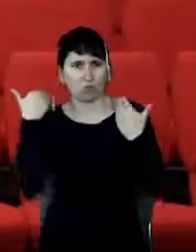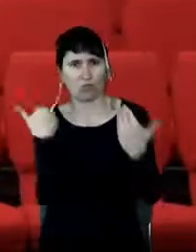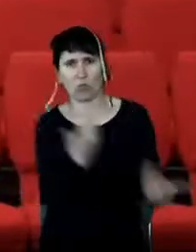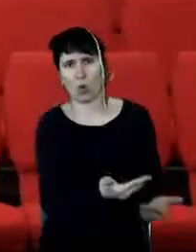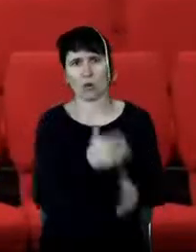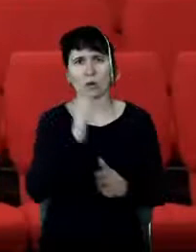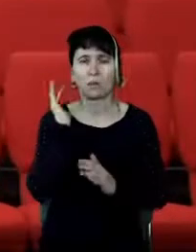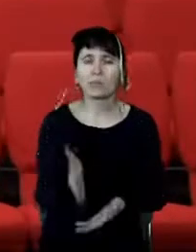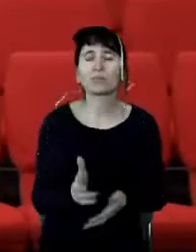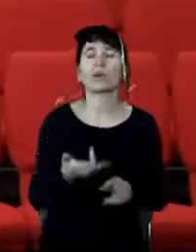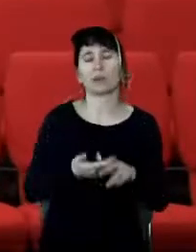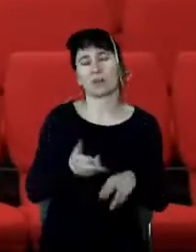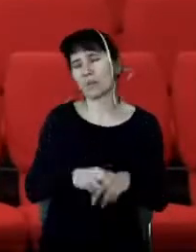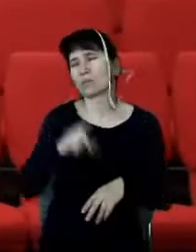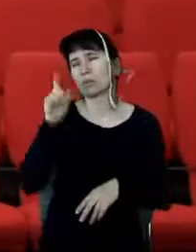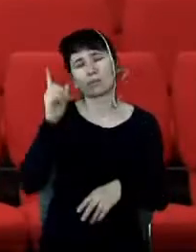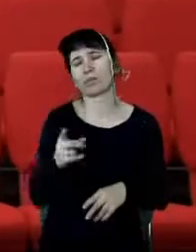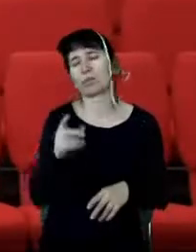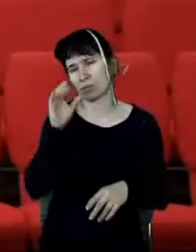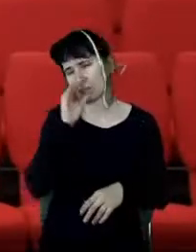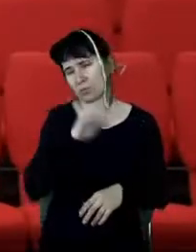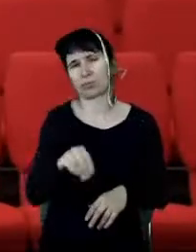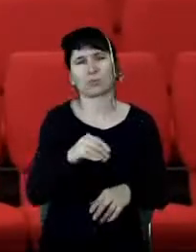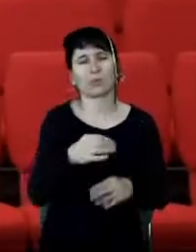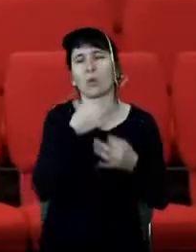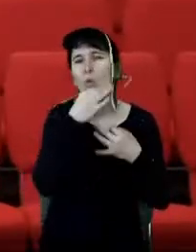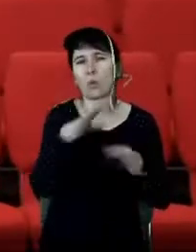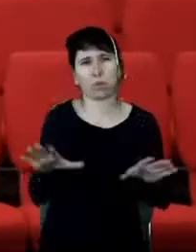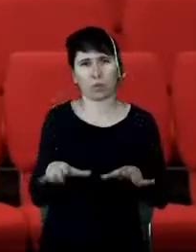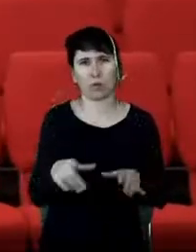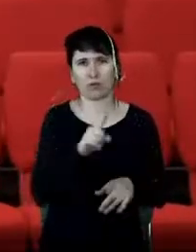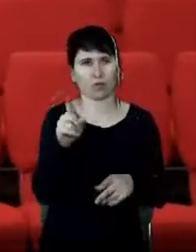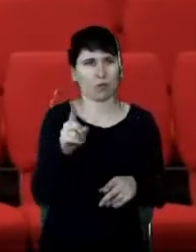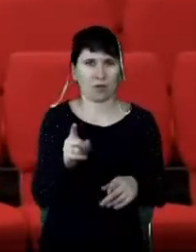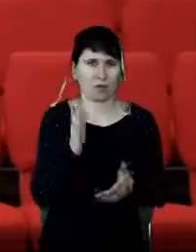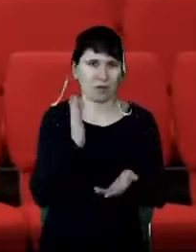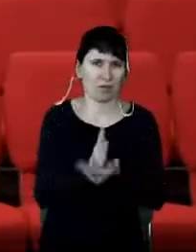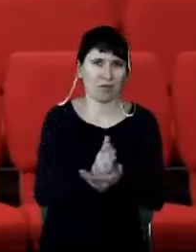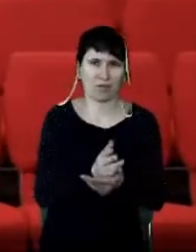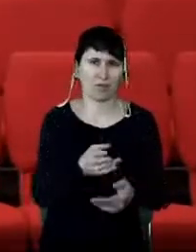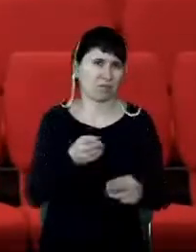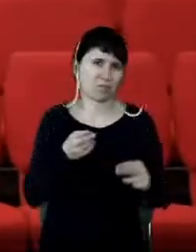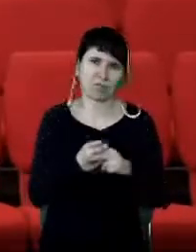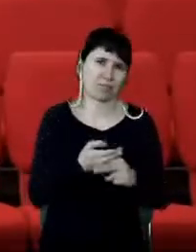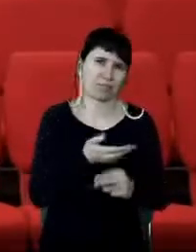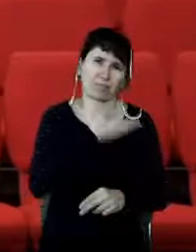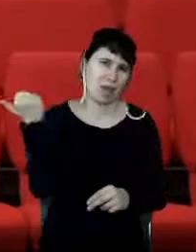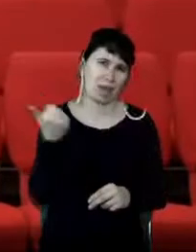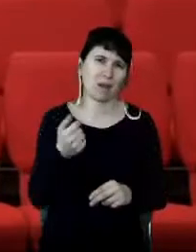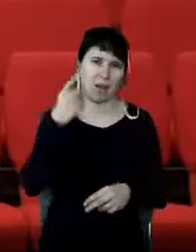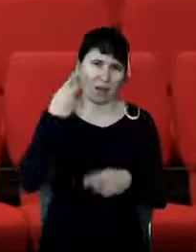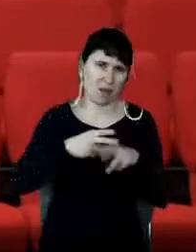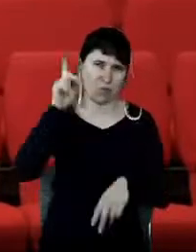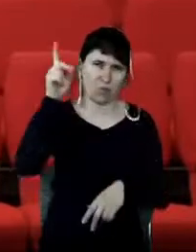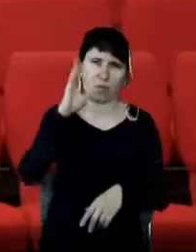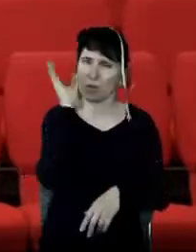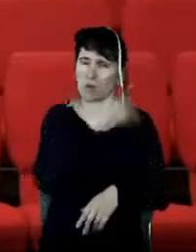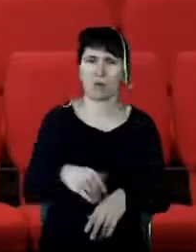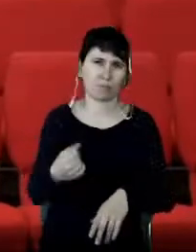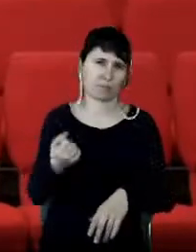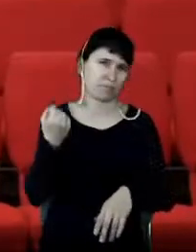Бог пообіцяв для них землю, він їх туди вів. І які перешкоди не стояли на цій дорозі в